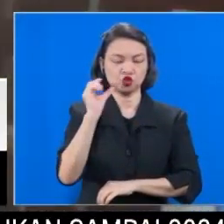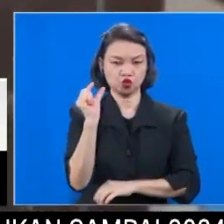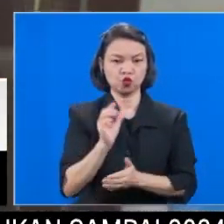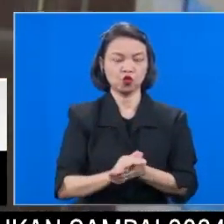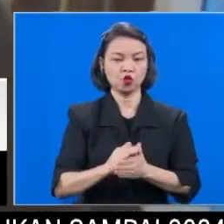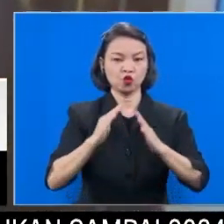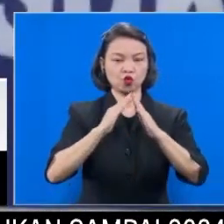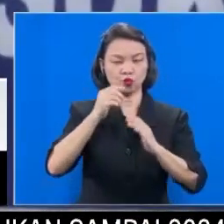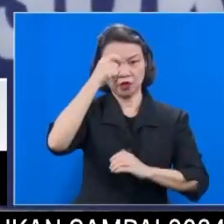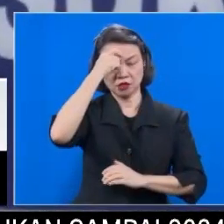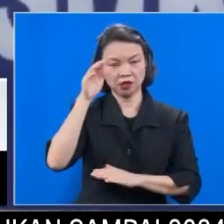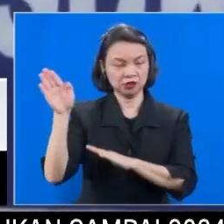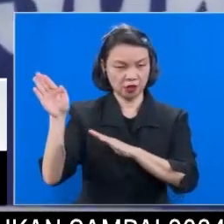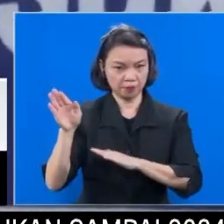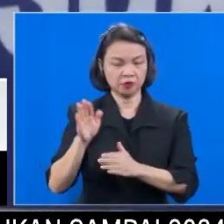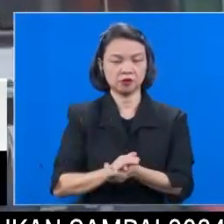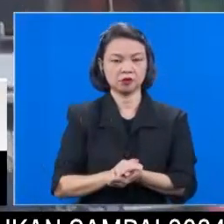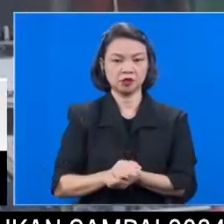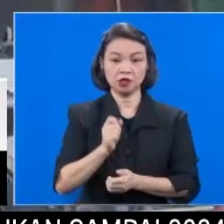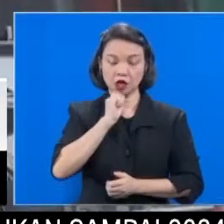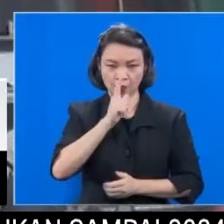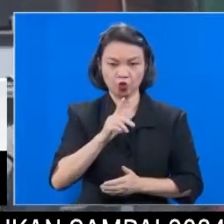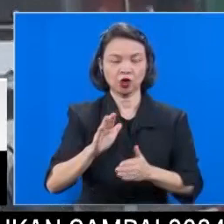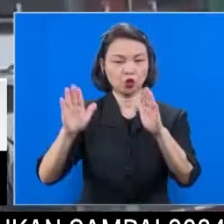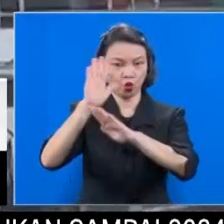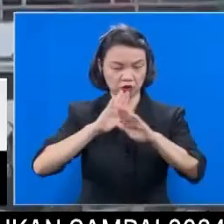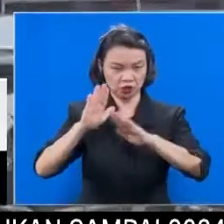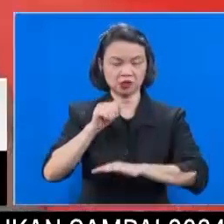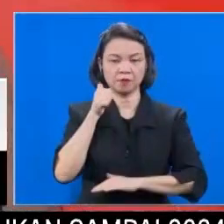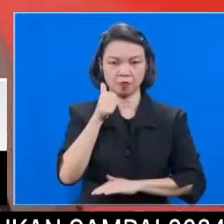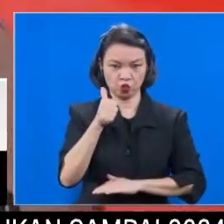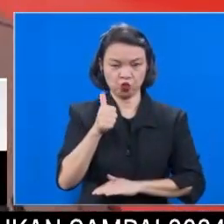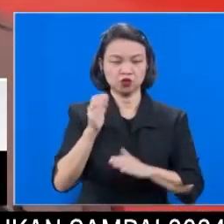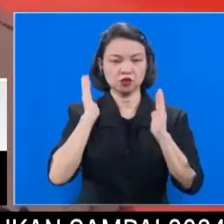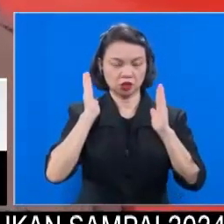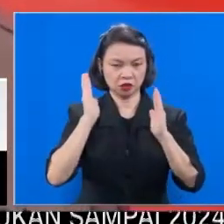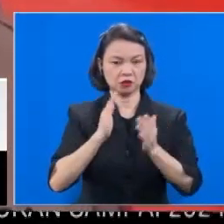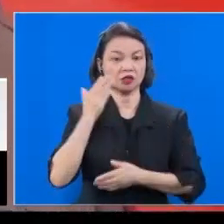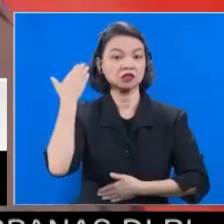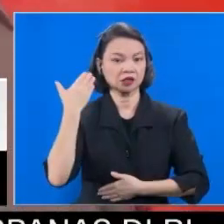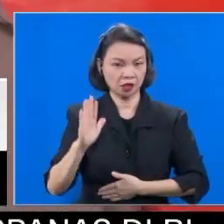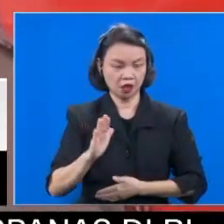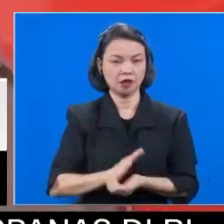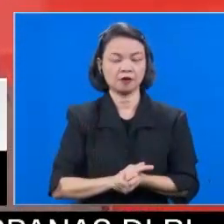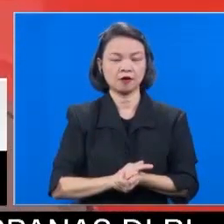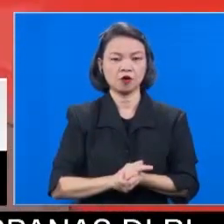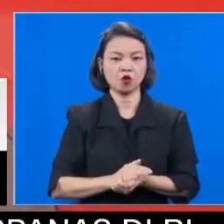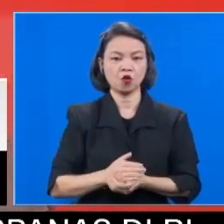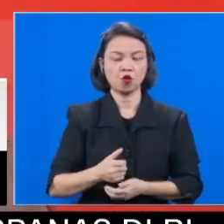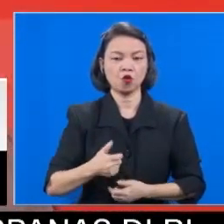Bhayangkara Jambi kondisi AKP Johan kini dilaporkan telah stabil pasca operasi abang Dek itu kondisi